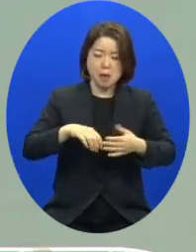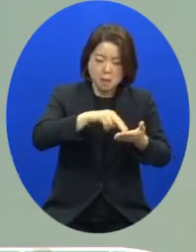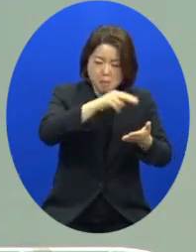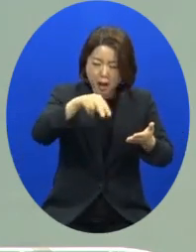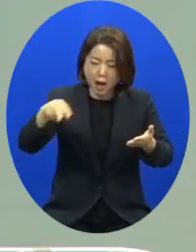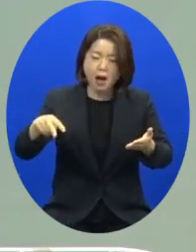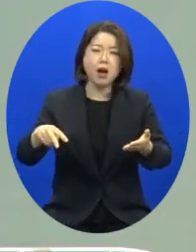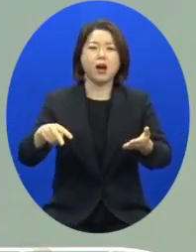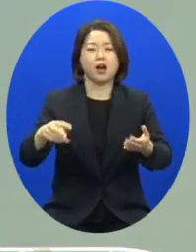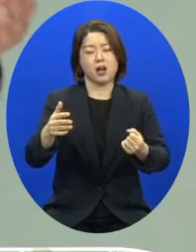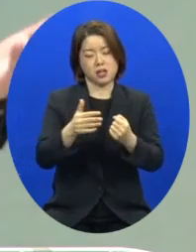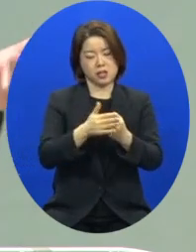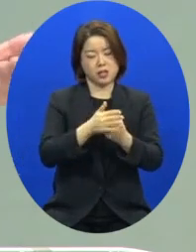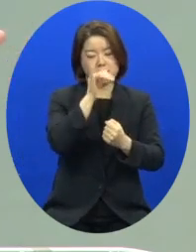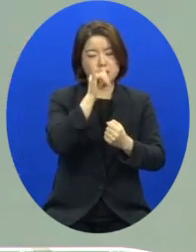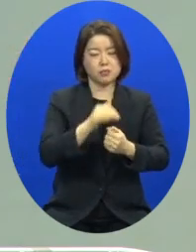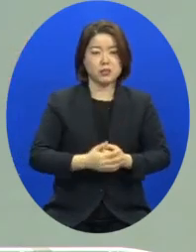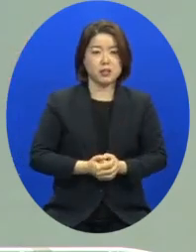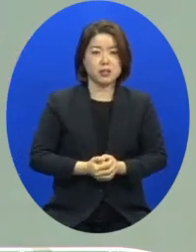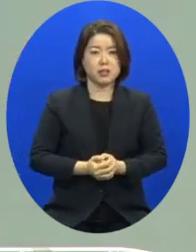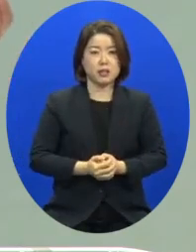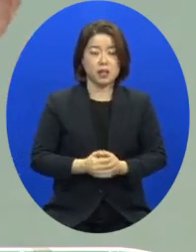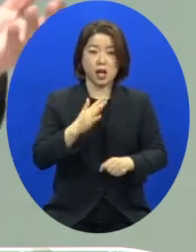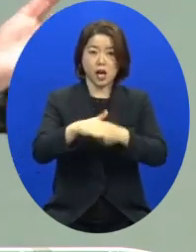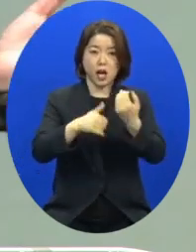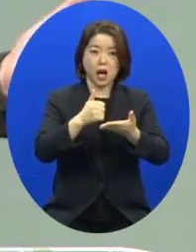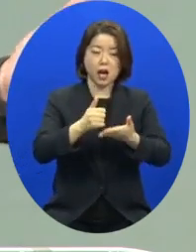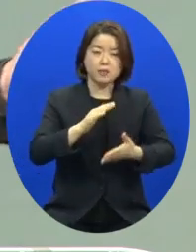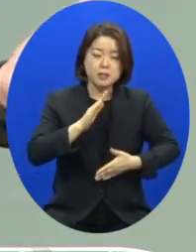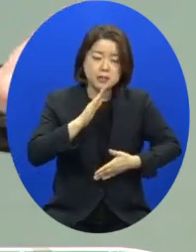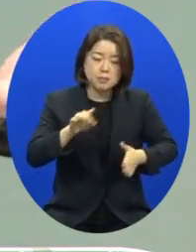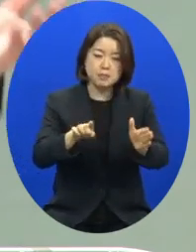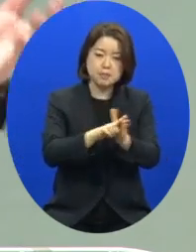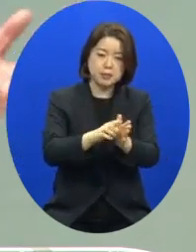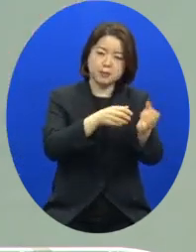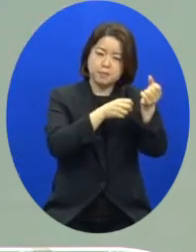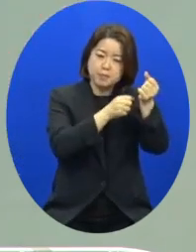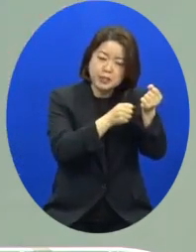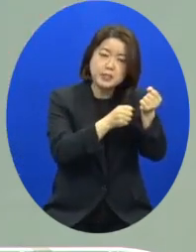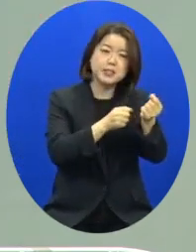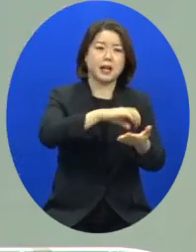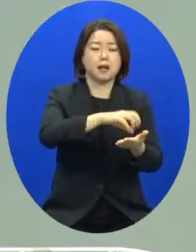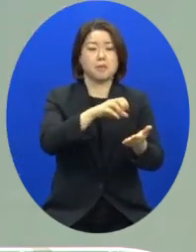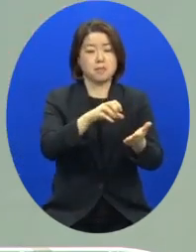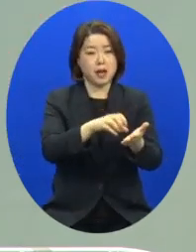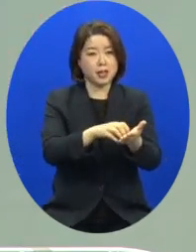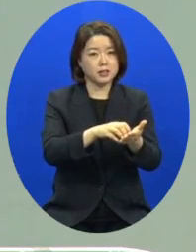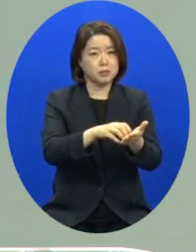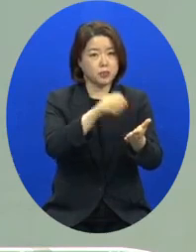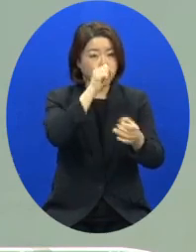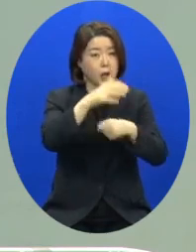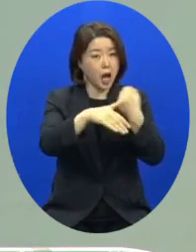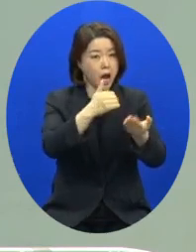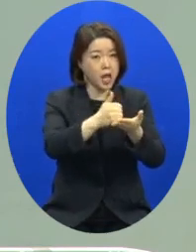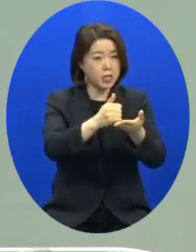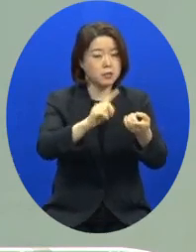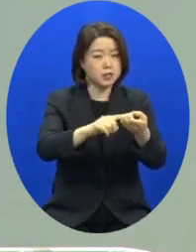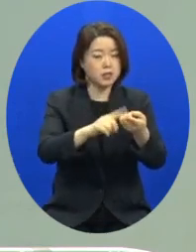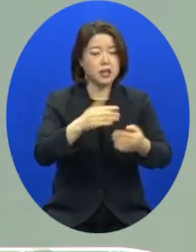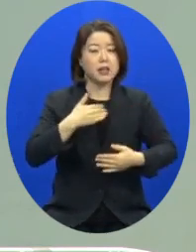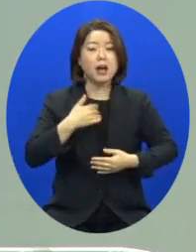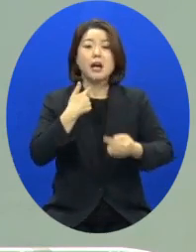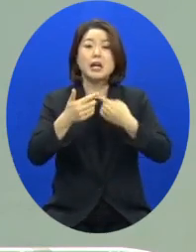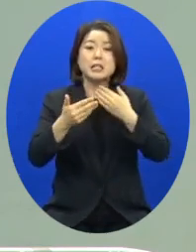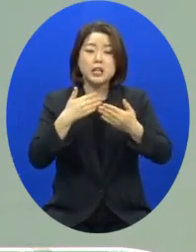겁니다. 아, 하나님이 정말 믿고 의지할 만큼 그런 하나님인지 내가 실제로 체험을